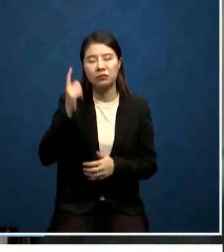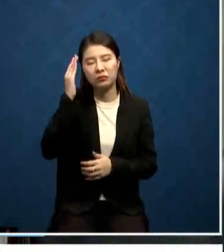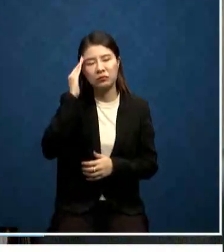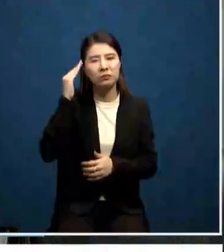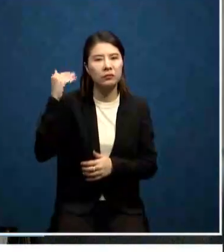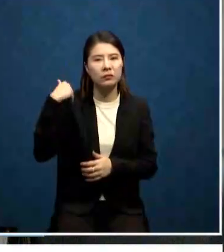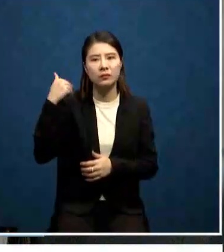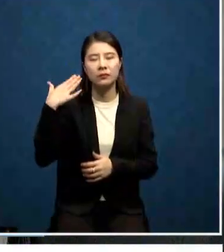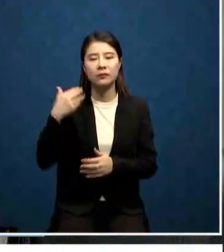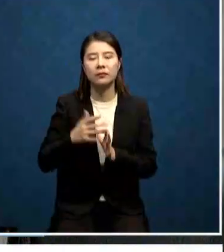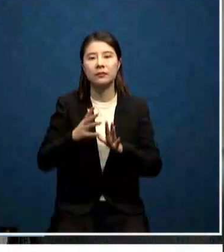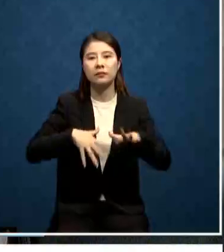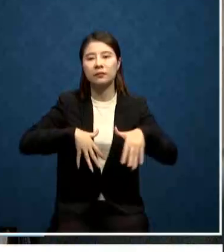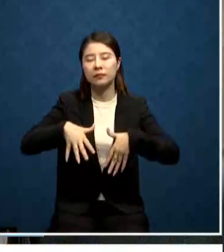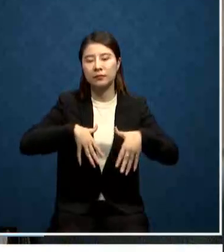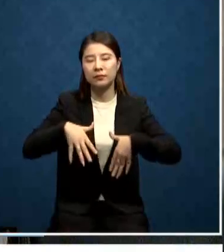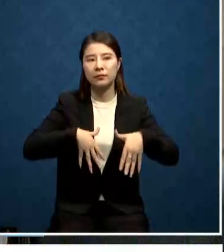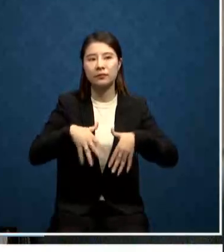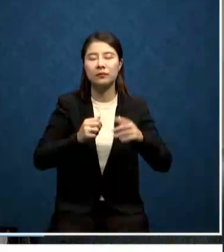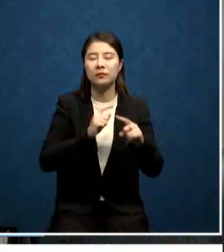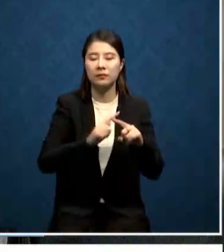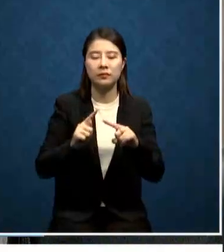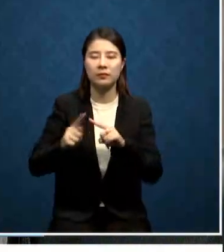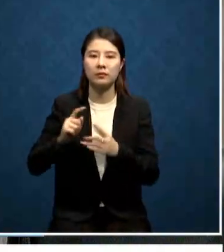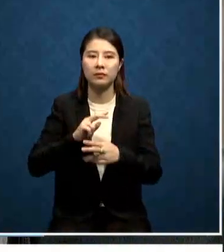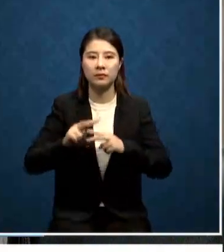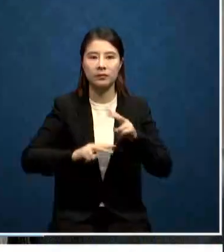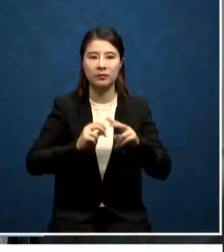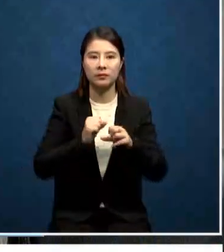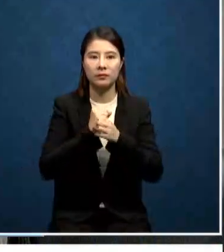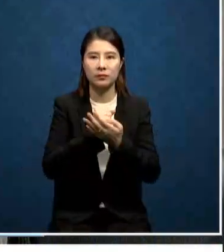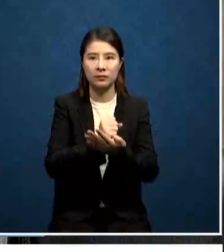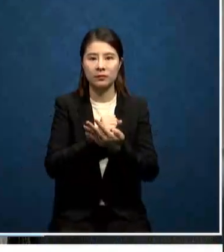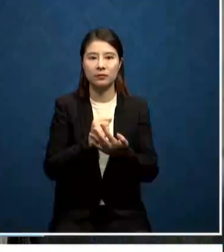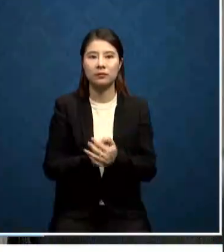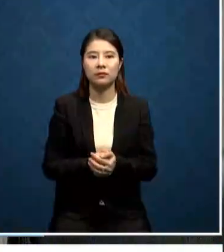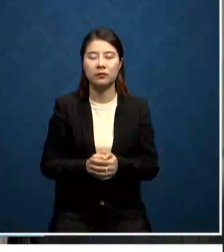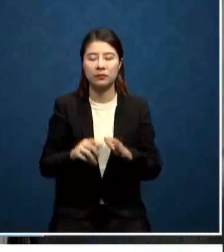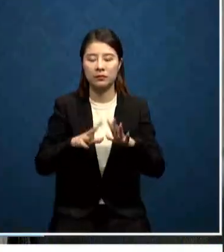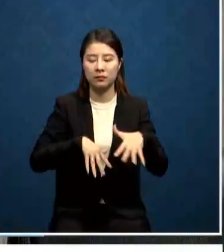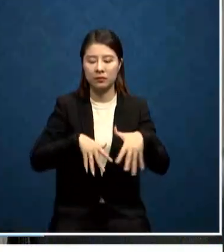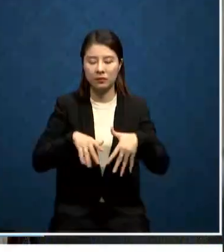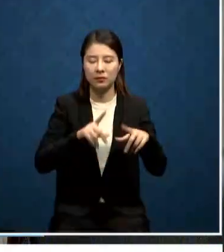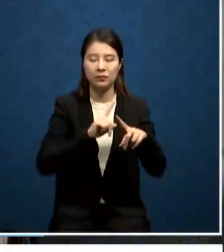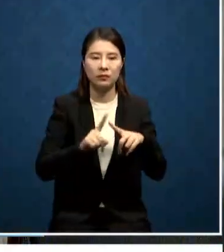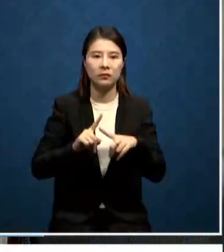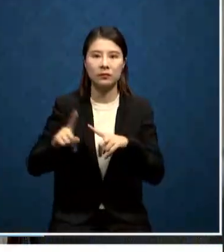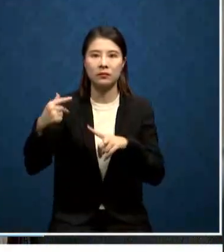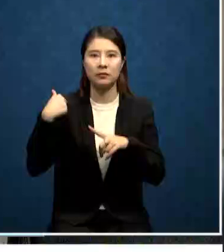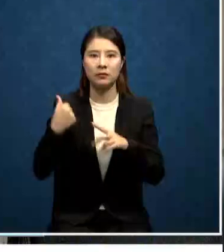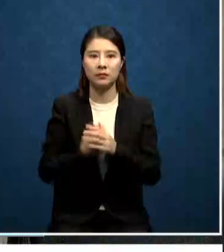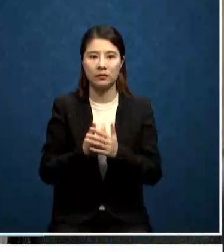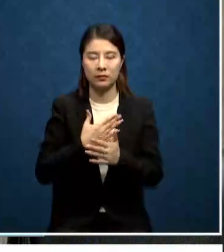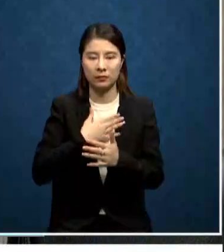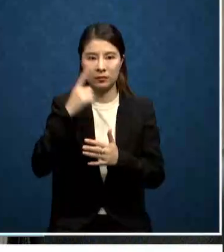ธิของชุมชนหนึ่งนี่มันไม่เหมือนกับชุมชนอื่นนะครับชุมชนหนึ่งมีแต่ชุมชนอื่นไม่มีเนี่ยอันนี้นะครับผมคิดว่าตร